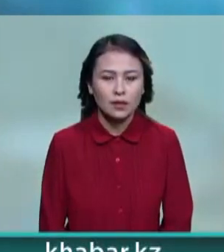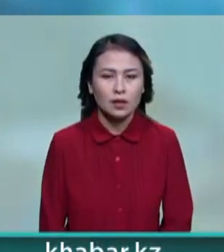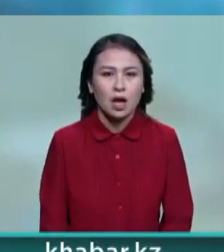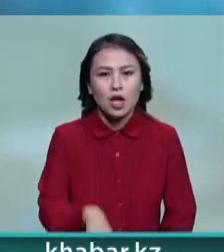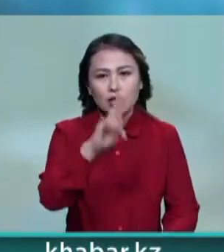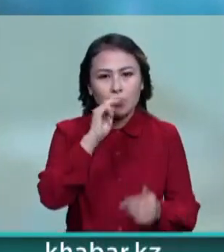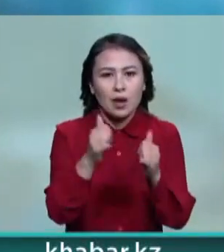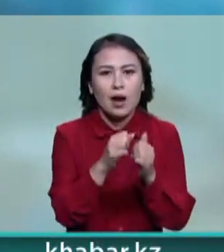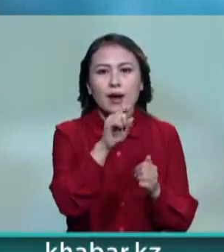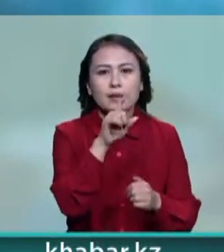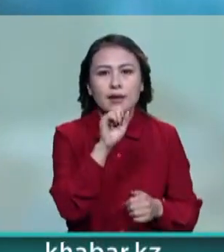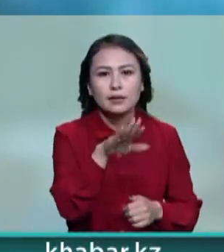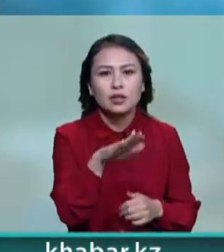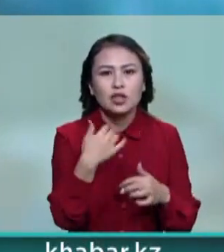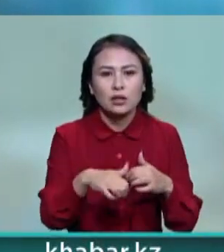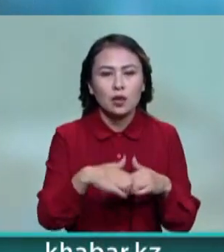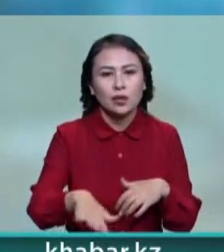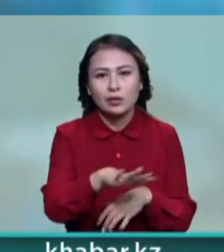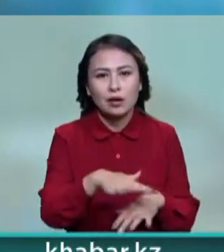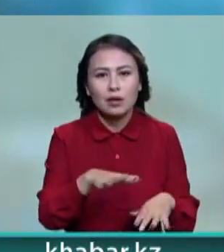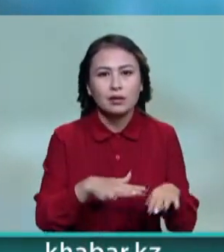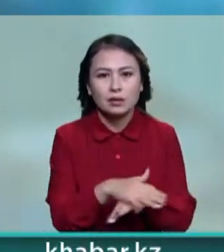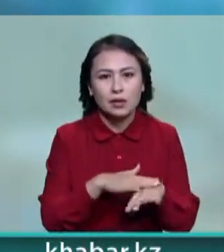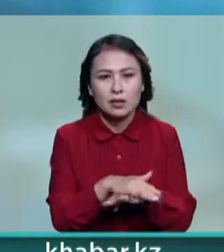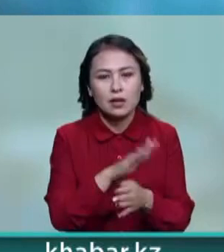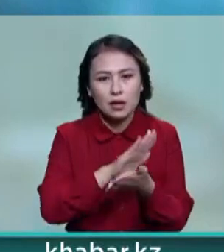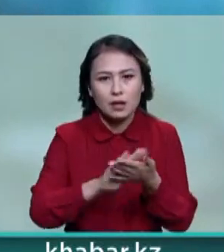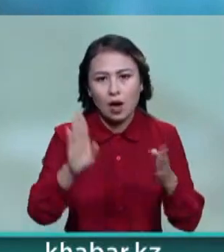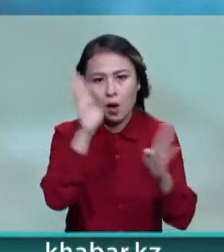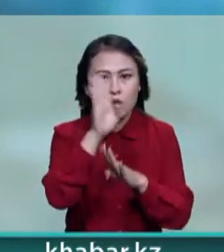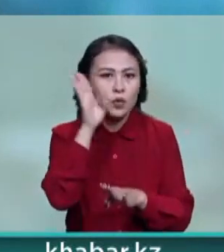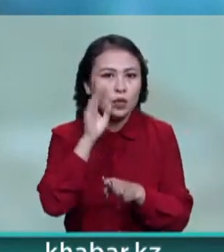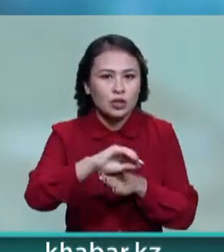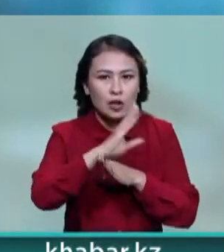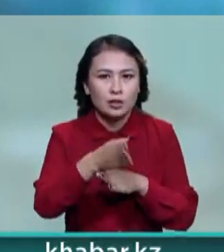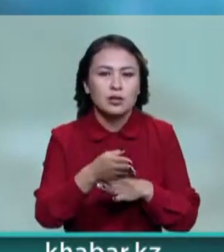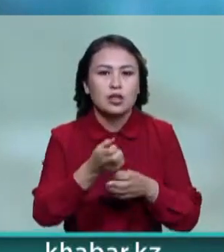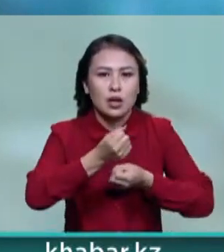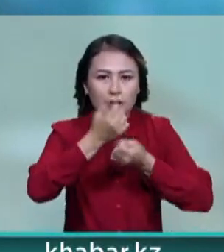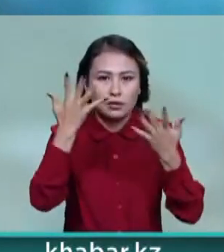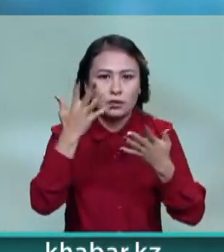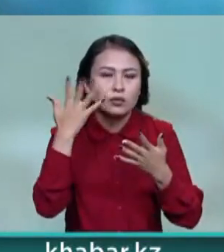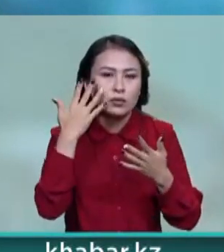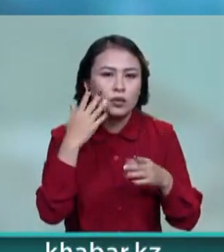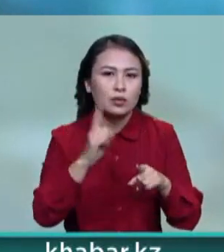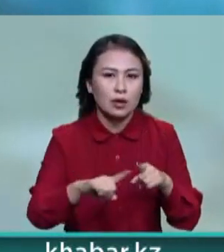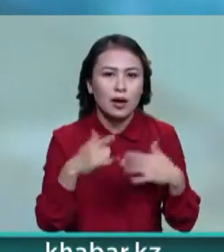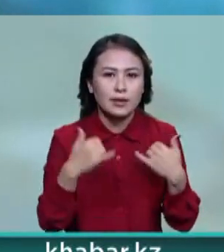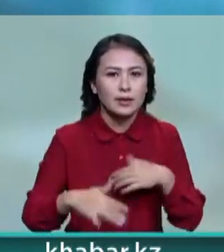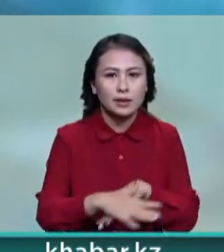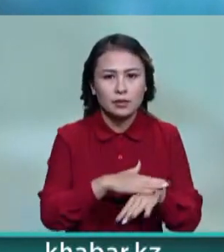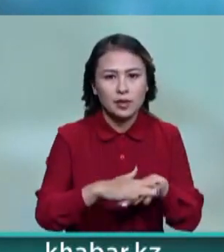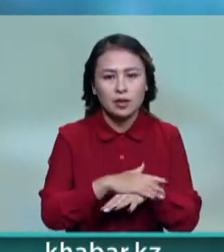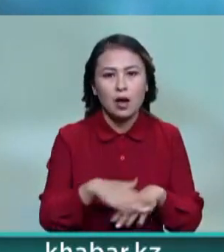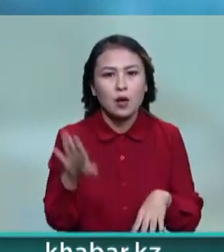Ал Шымкенттің іргесіндегі Азат шағын ауданының халқы таза ауыз сумен сусындап, жарықты жағар күні алыс емес.